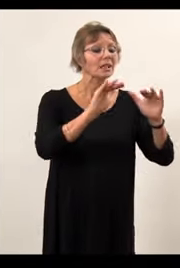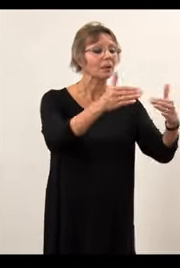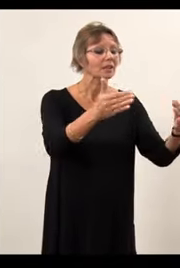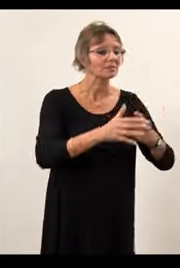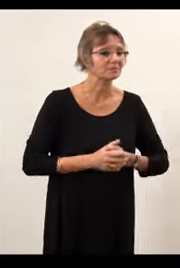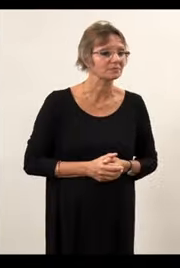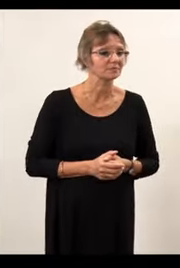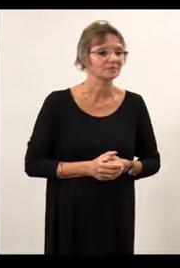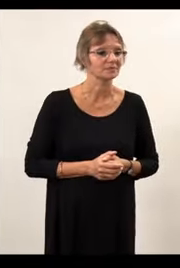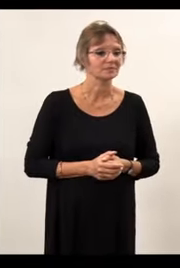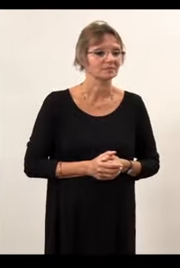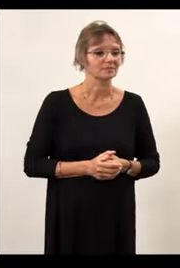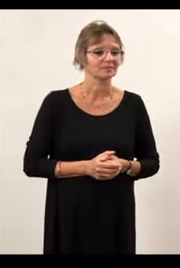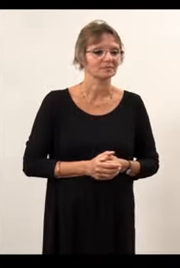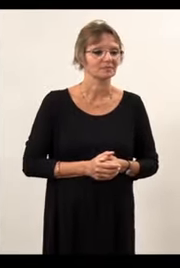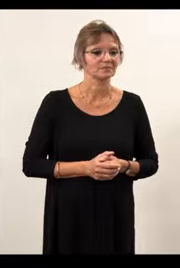Ensuite.